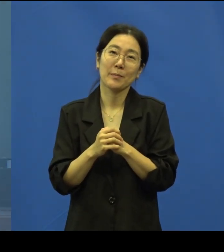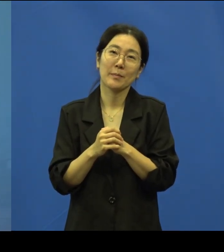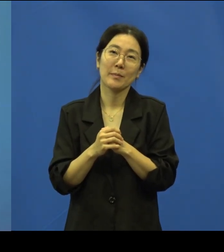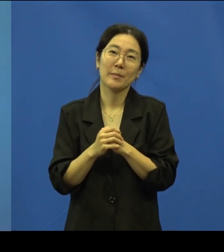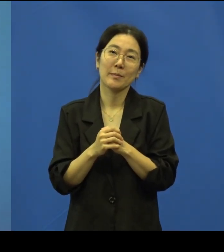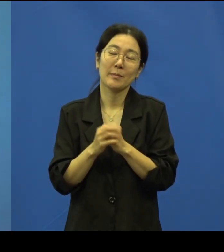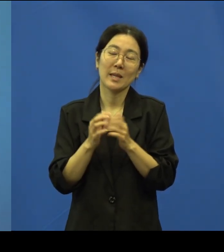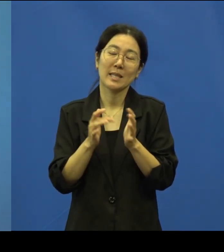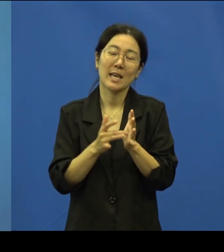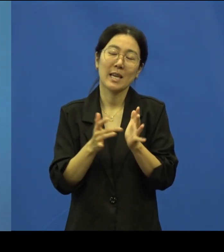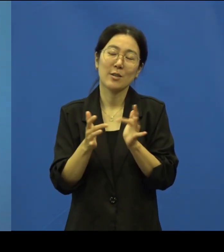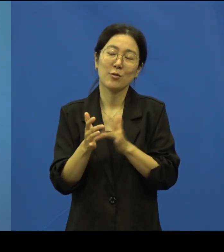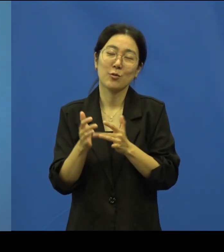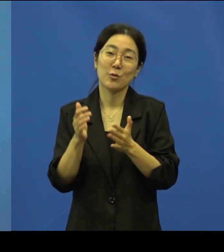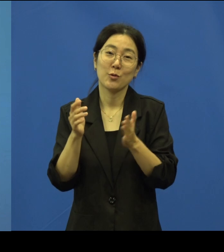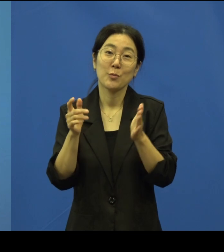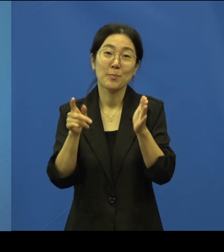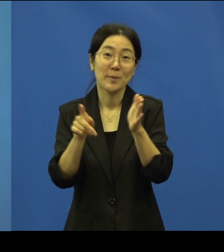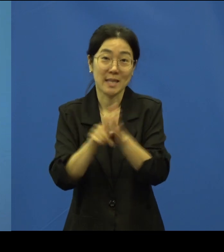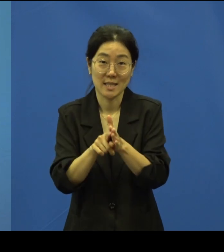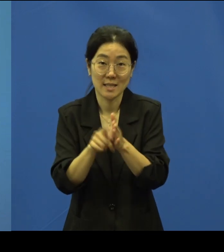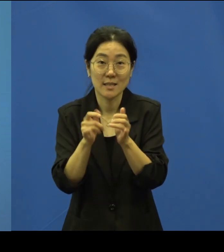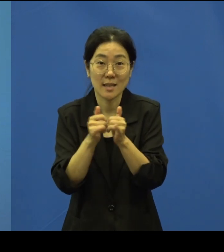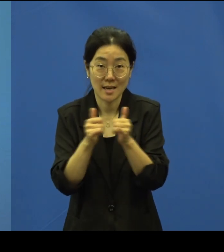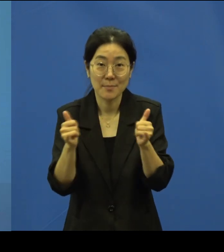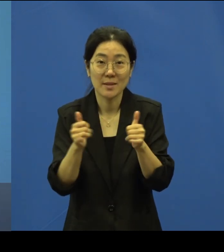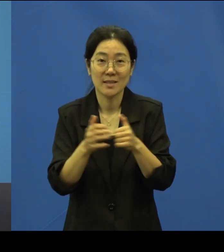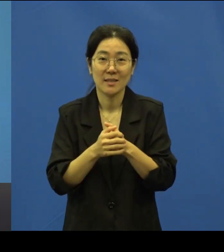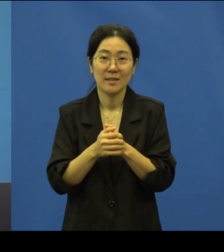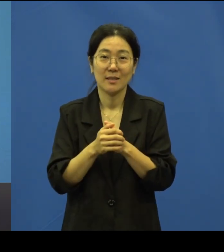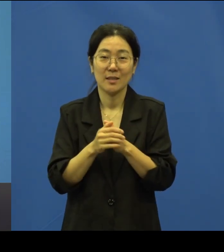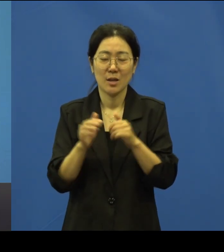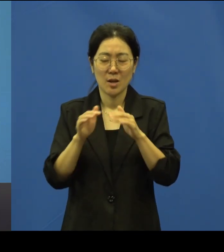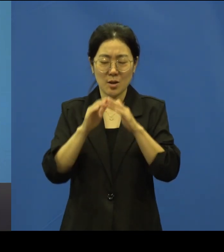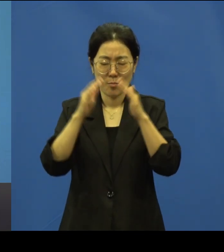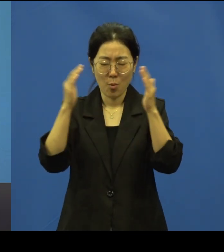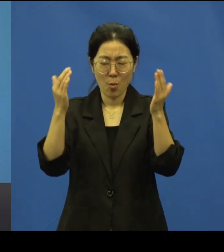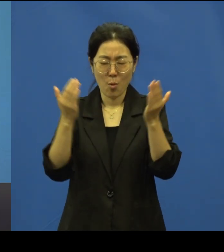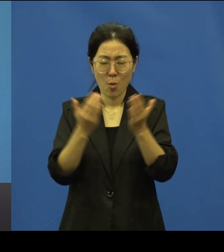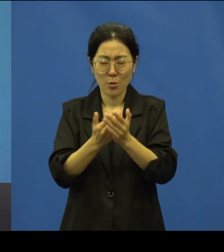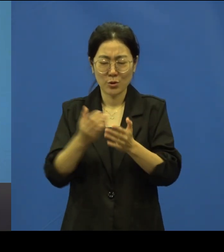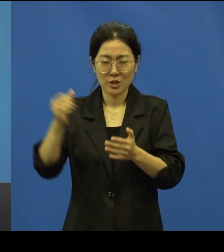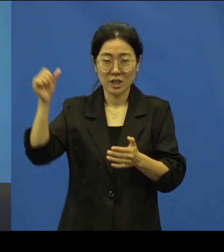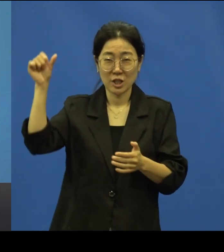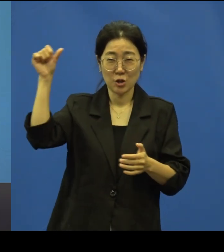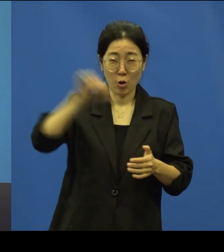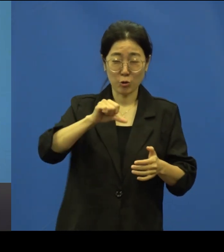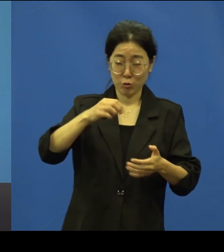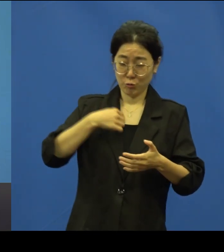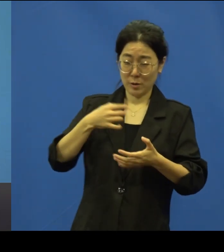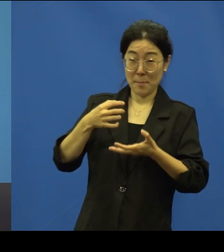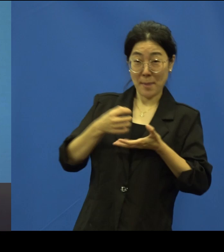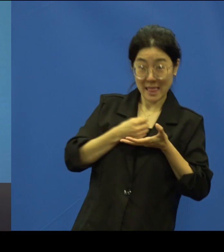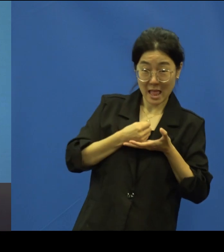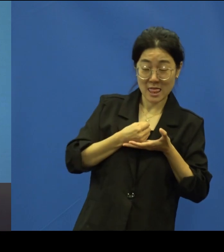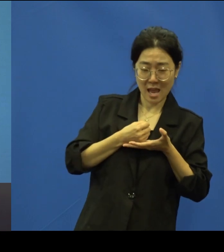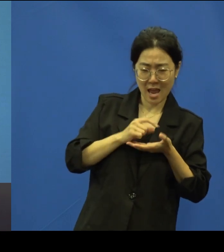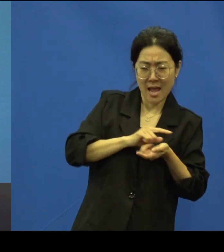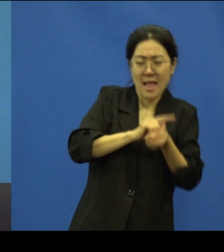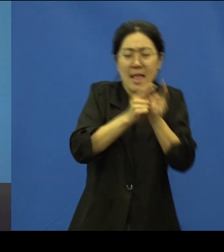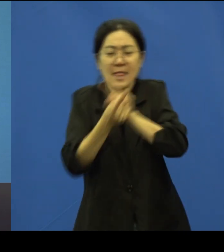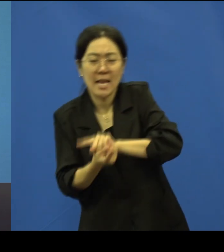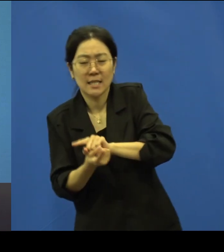예수 믿는 사람들은 모든 저주를 예수님께서 다